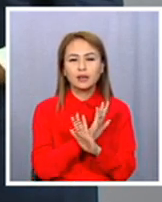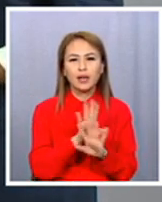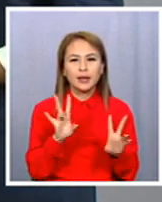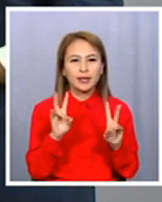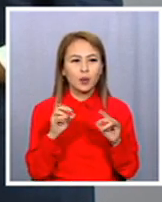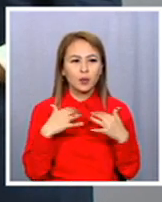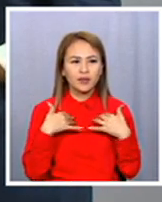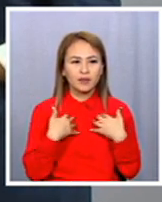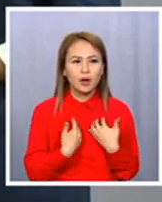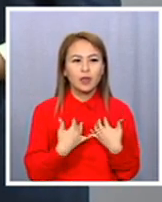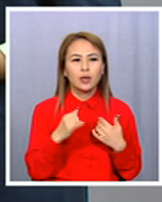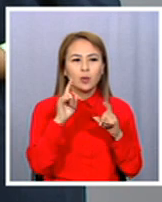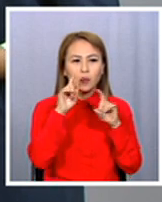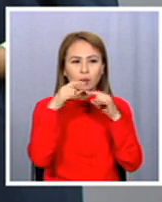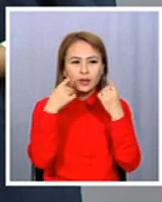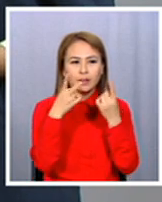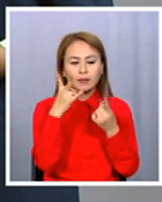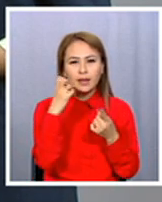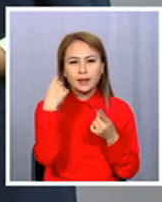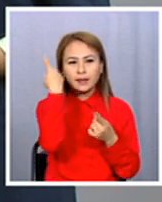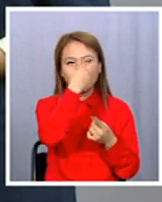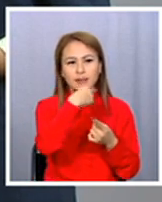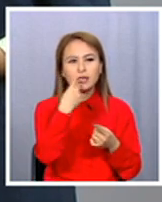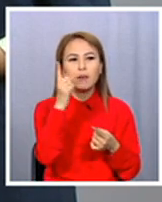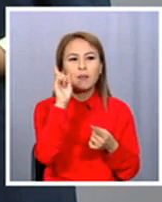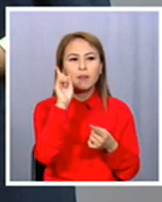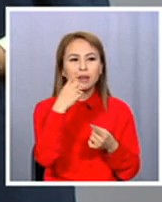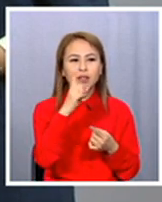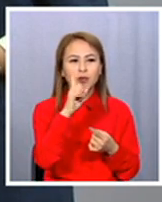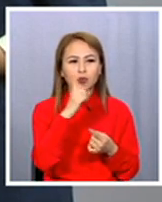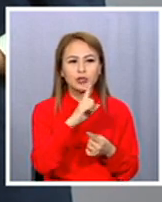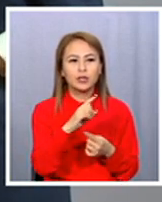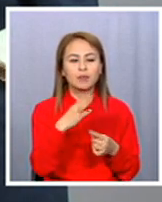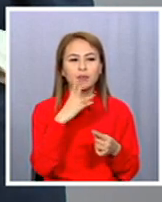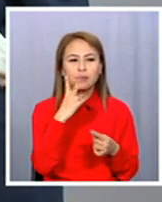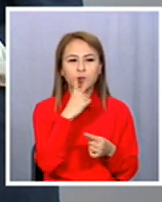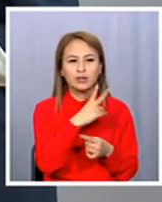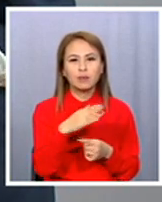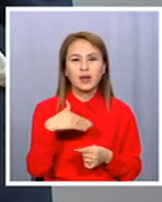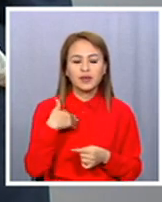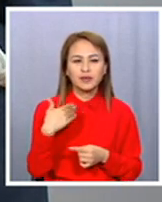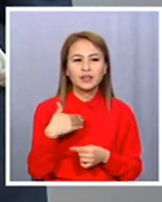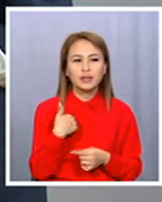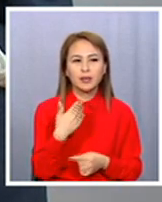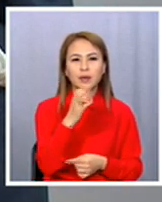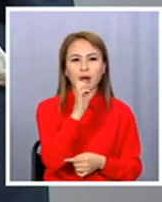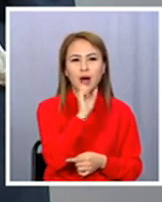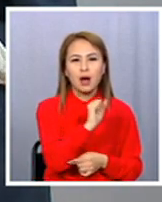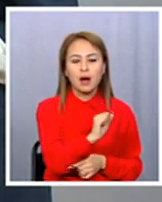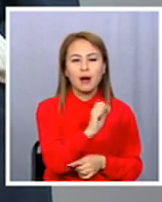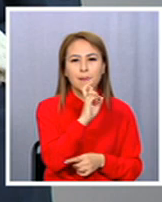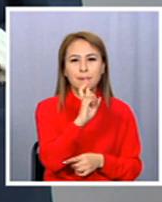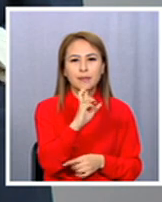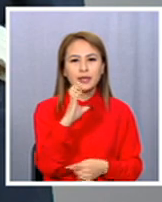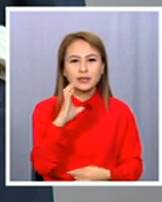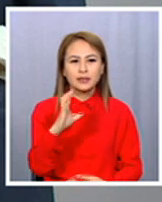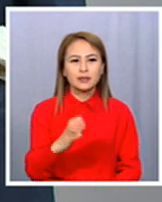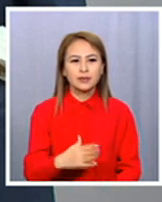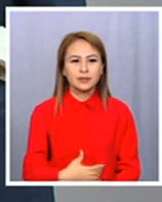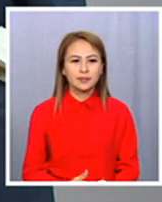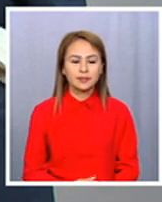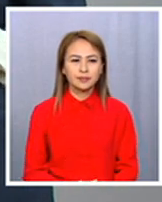Никогда не унываю и улыбка на лице, потому что принимаю витамины А, Б,